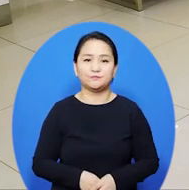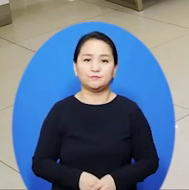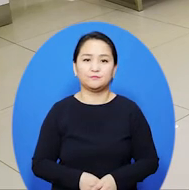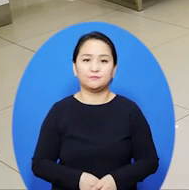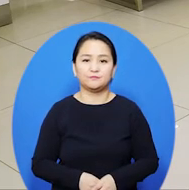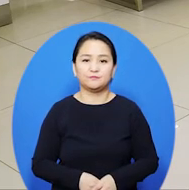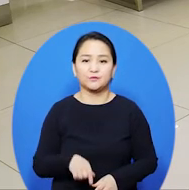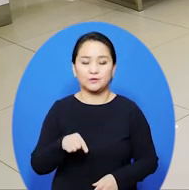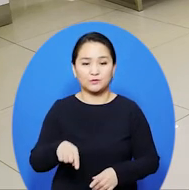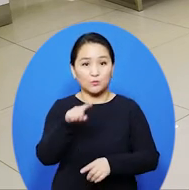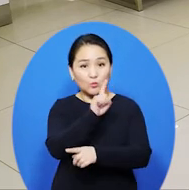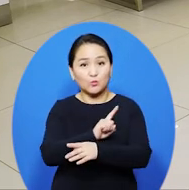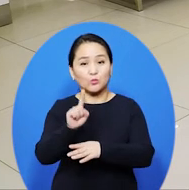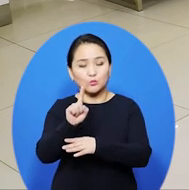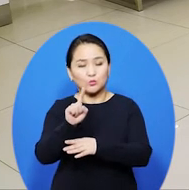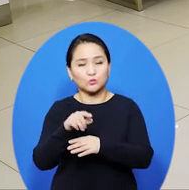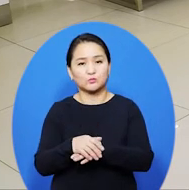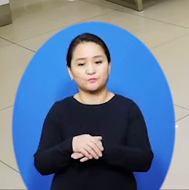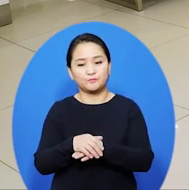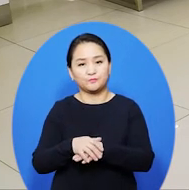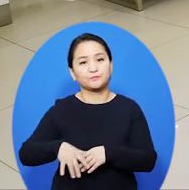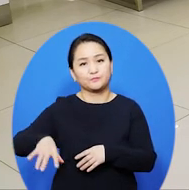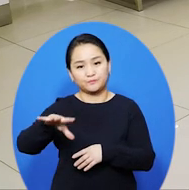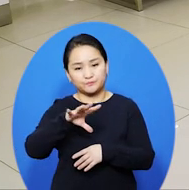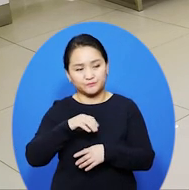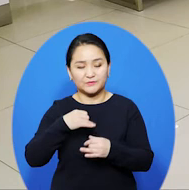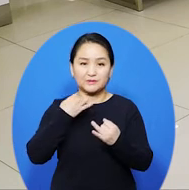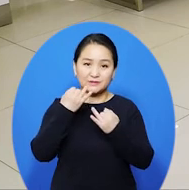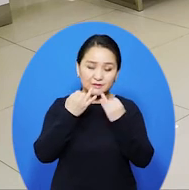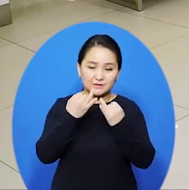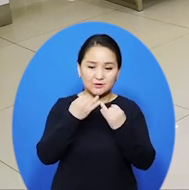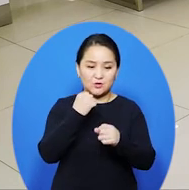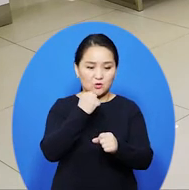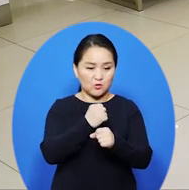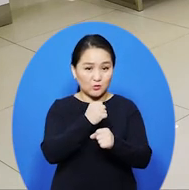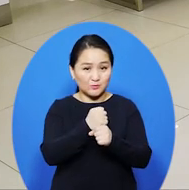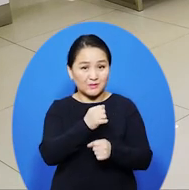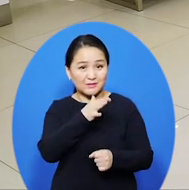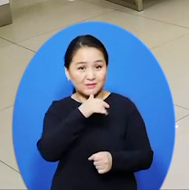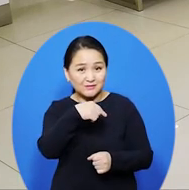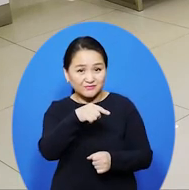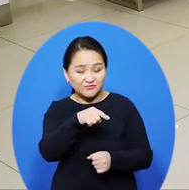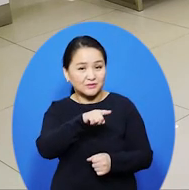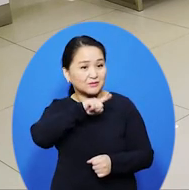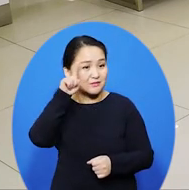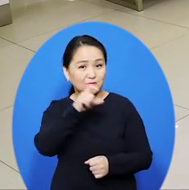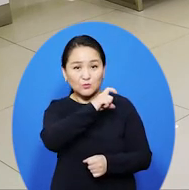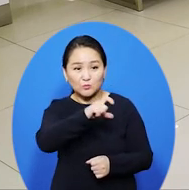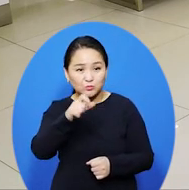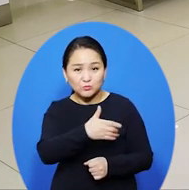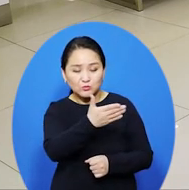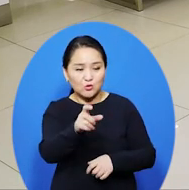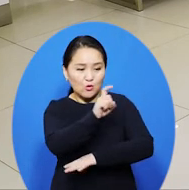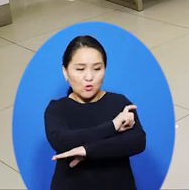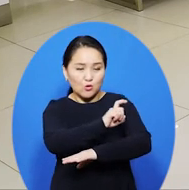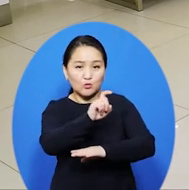Энэ үр дүн одоо нөгөө биднийсийн нөгөө яриад байгаа нөгөө хөдөлмөрийн насны залуучуудыг бид нэр энэ